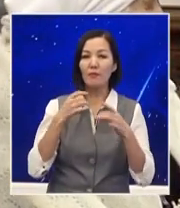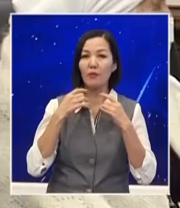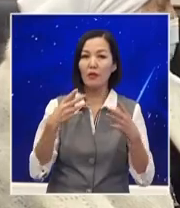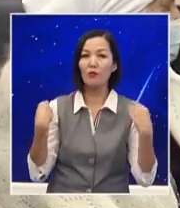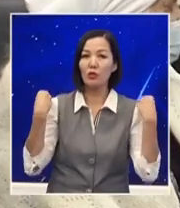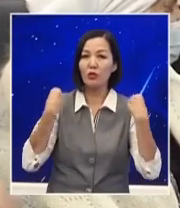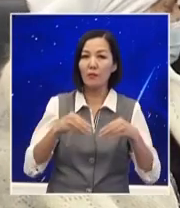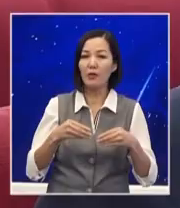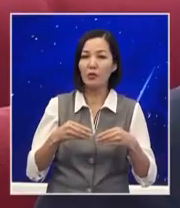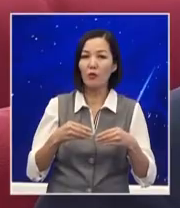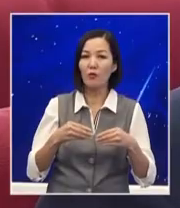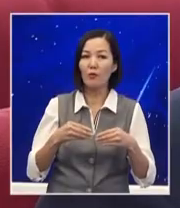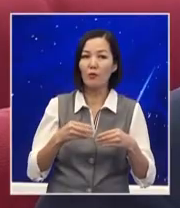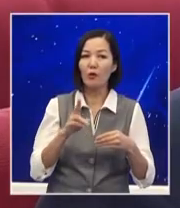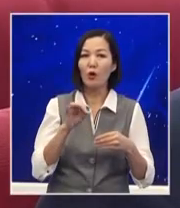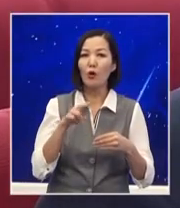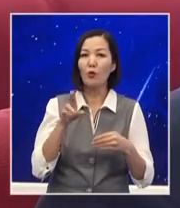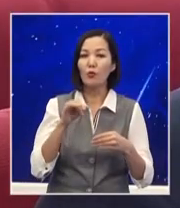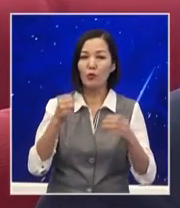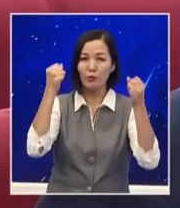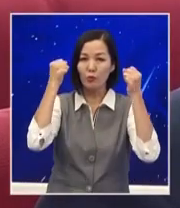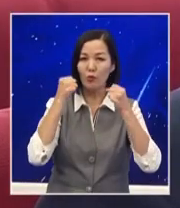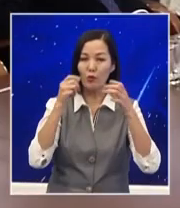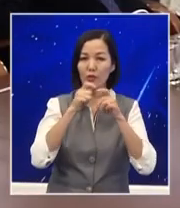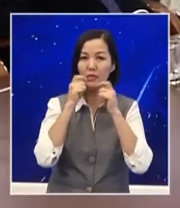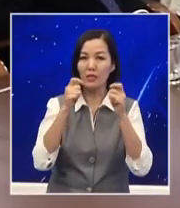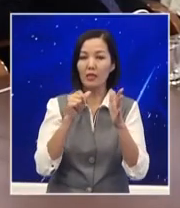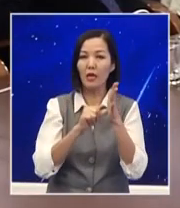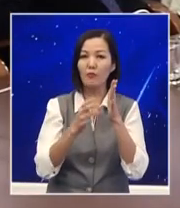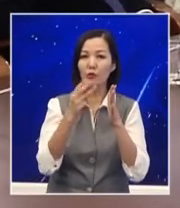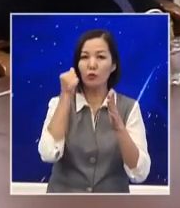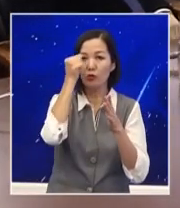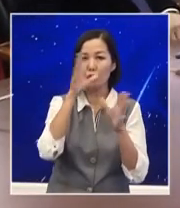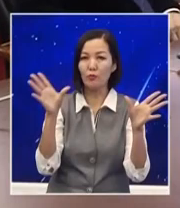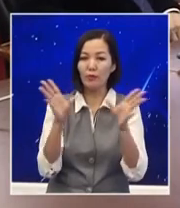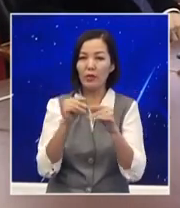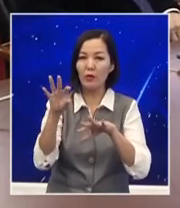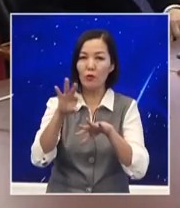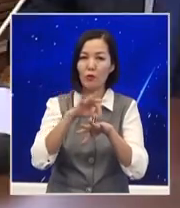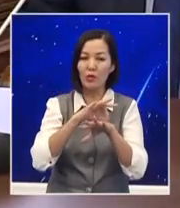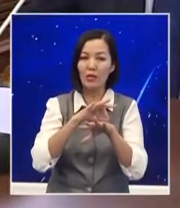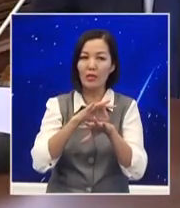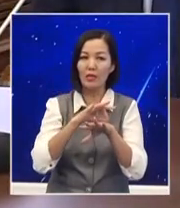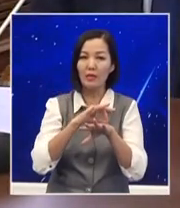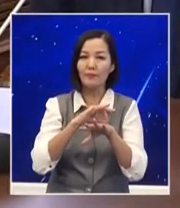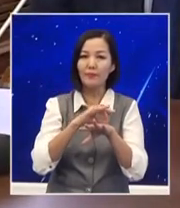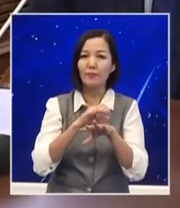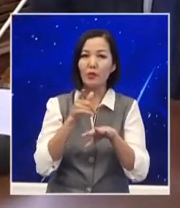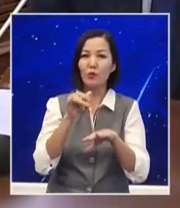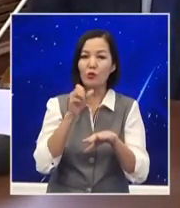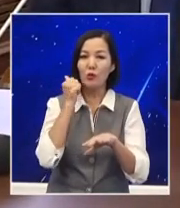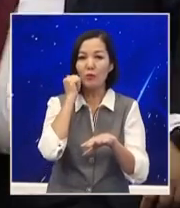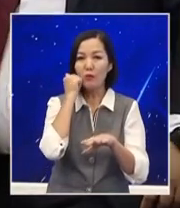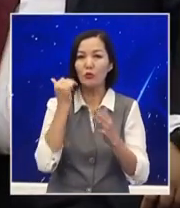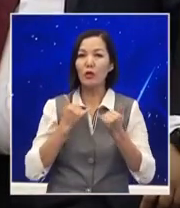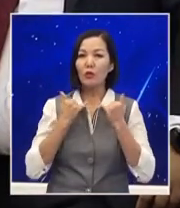иығына шапан жауып, басына құндыз бөрік кигізді. 63 жыл бір шаңырақ астында тату-тәтті ғұмыр кешіп келе жатқан жұбайы Гүлжауар анаға да